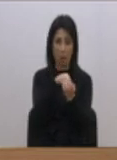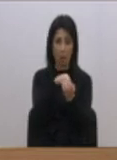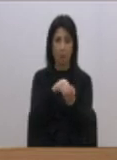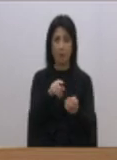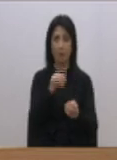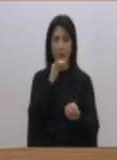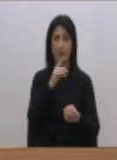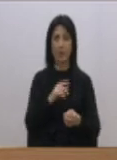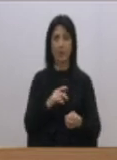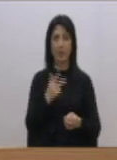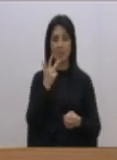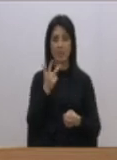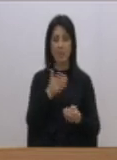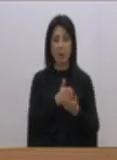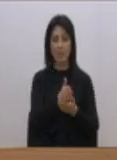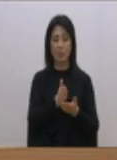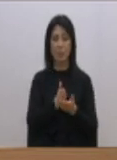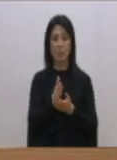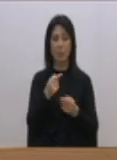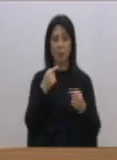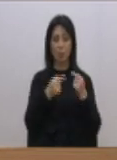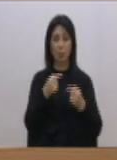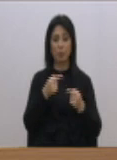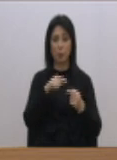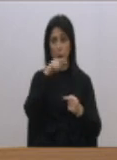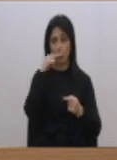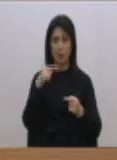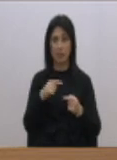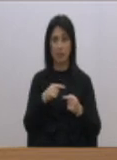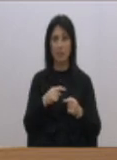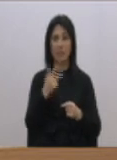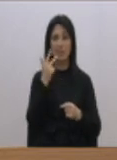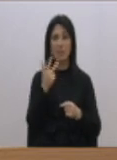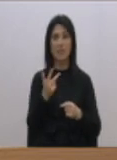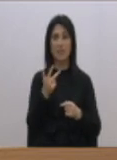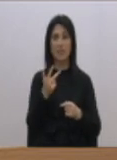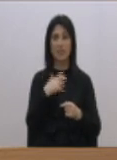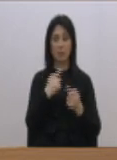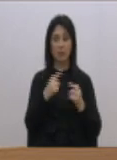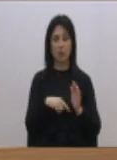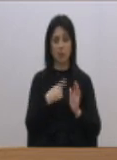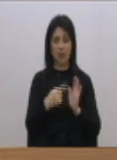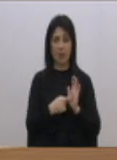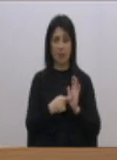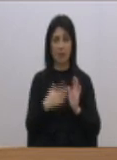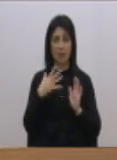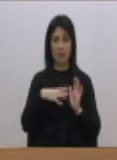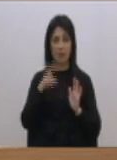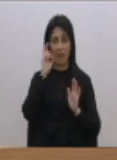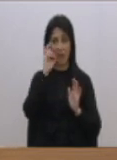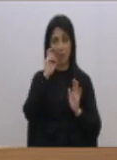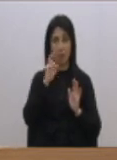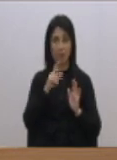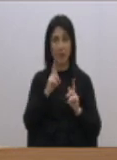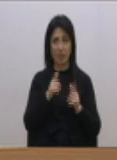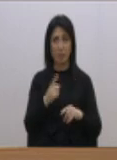pirueli. Sami mimartulebit, gwebdzis ruseti, da, čvengan, itkoda, sam, nișnolovan, sakit hze, sakatolos, heli suplebizgan,